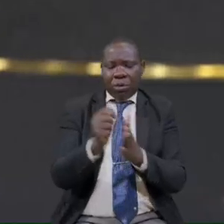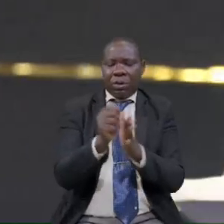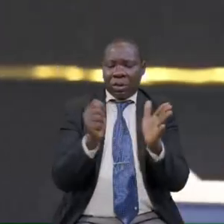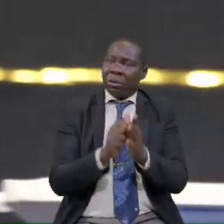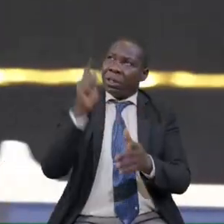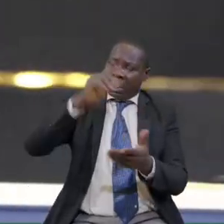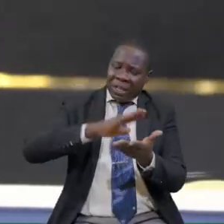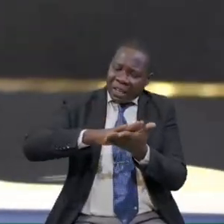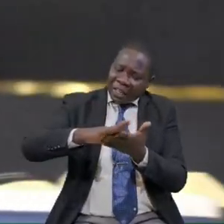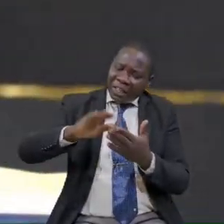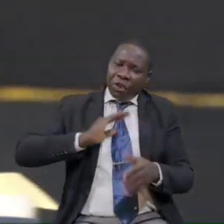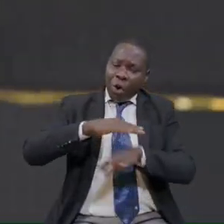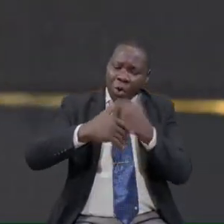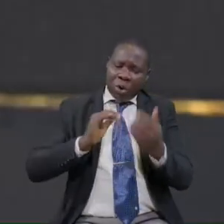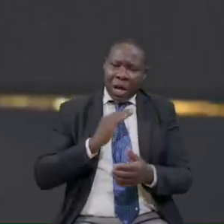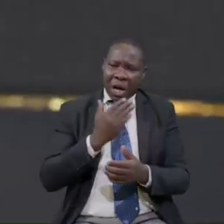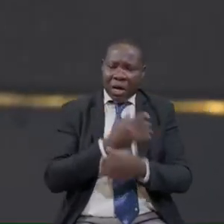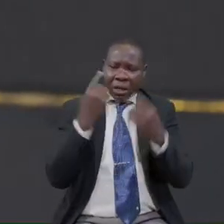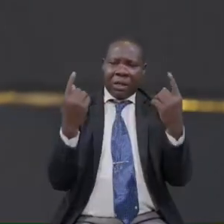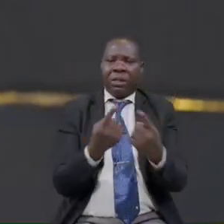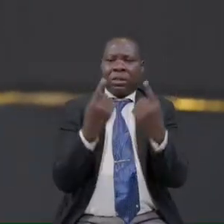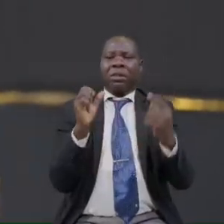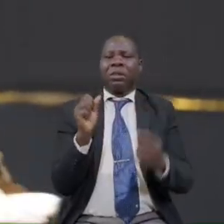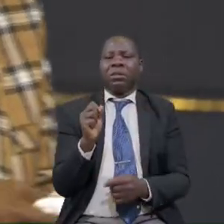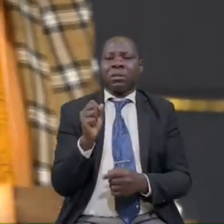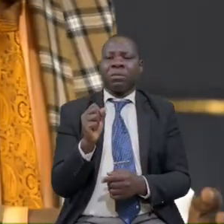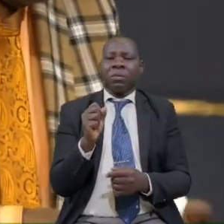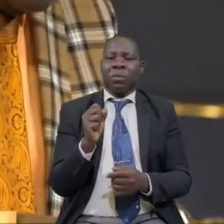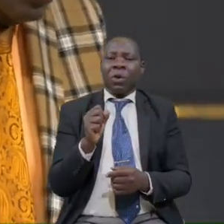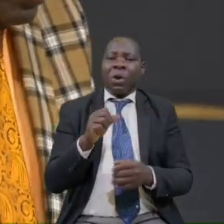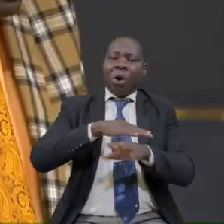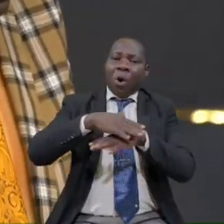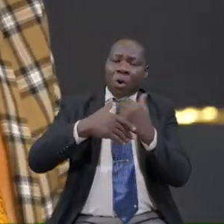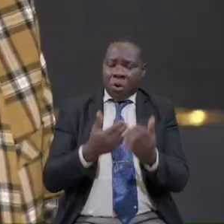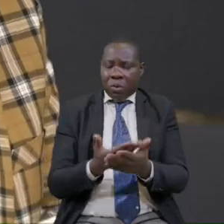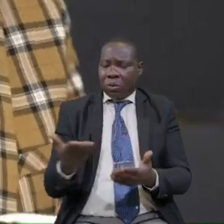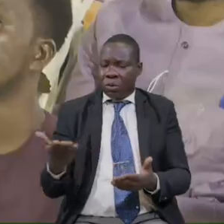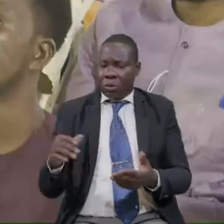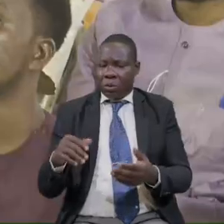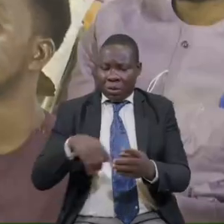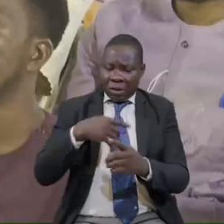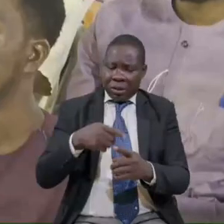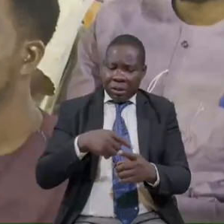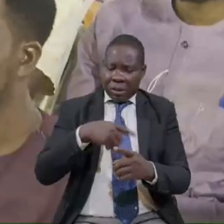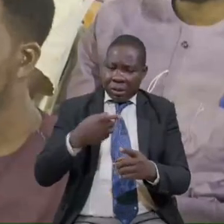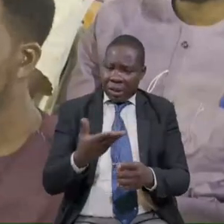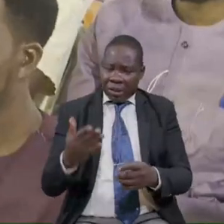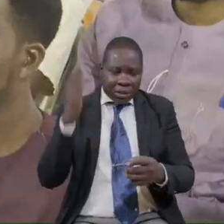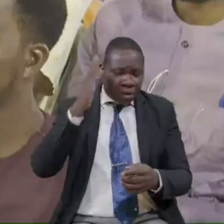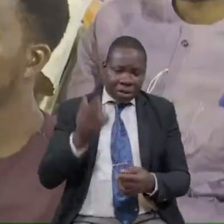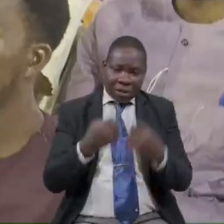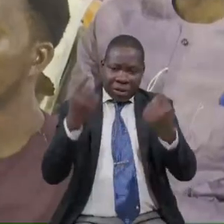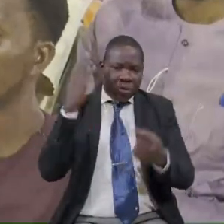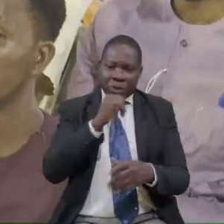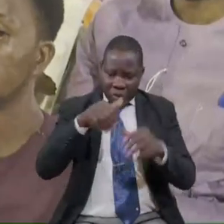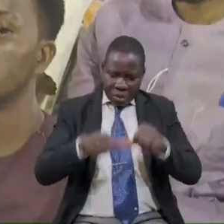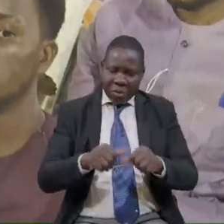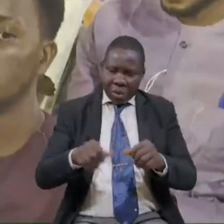nos péchés et quand il nous purifie, tous ces péchés ne vont plus rester au nom